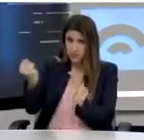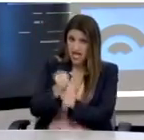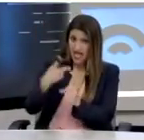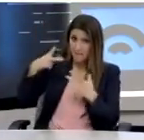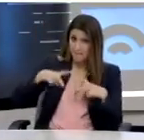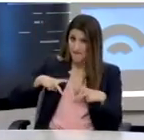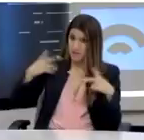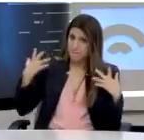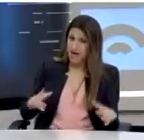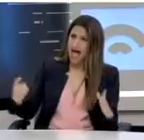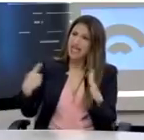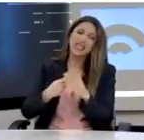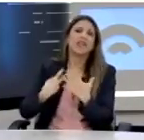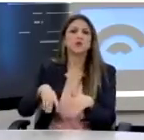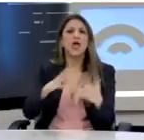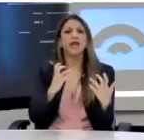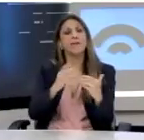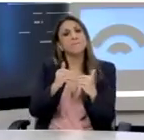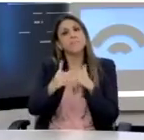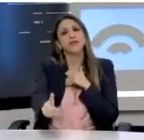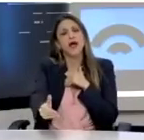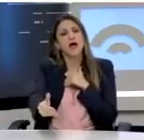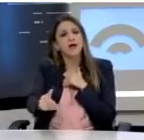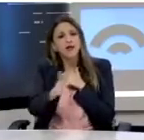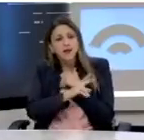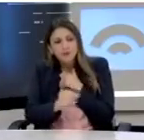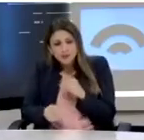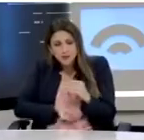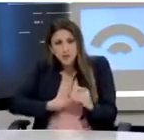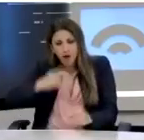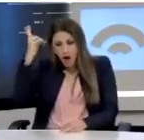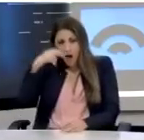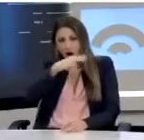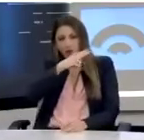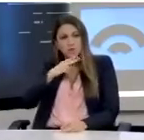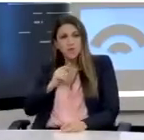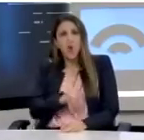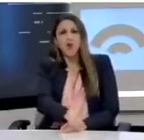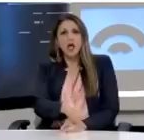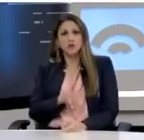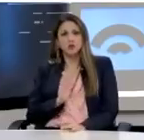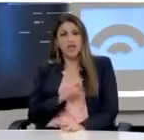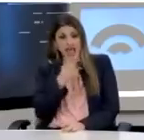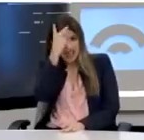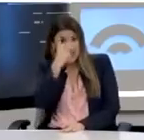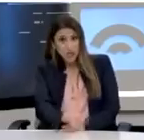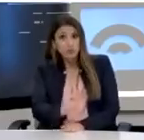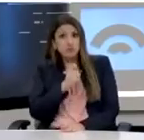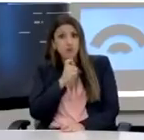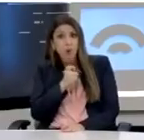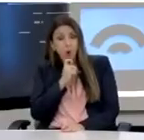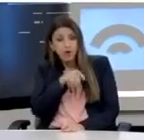μετά αποτελεί μια πρωτοφανή αυτοακύρωση και αυτοϋπονόμευσή τους, των δικών τους πολιτικών